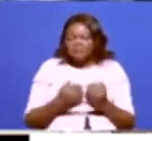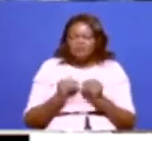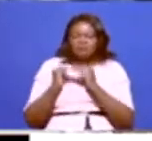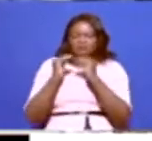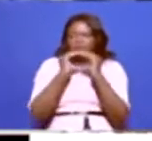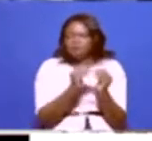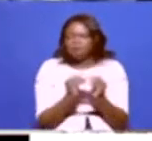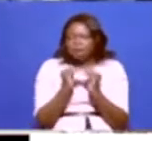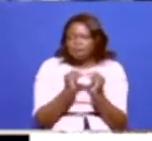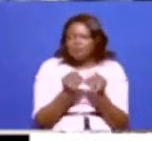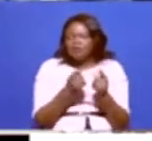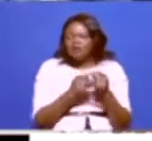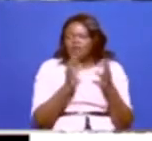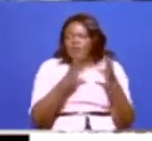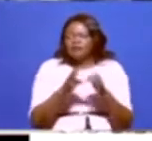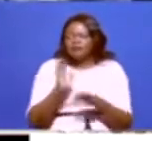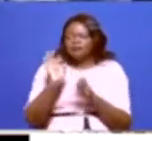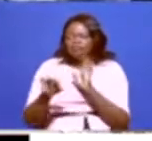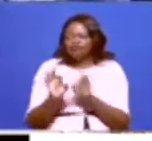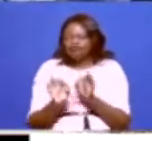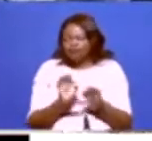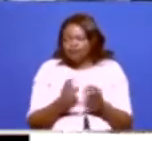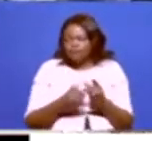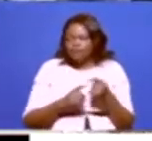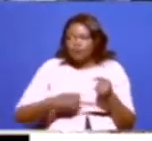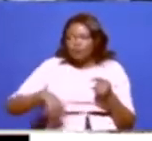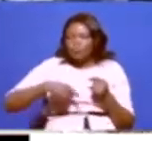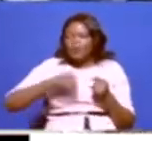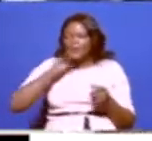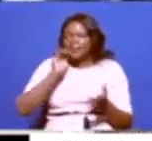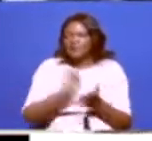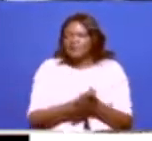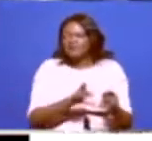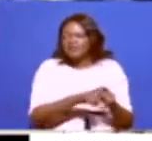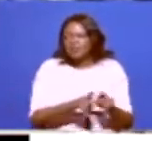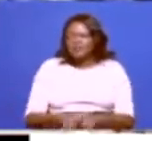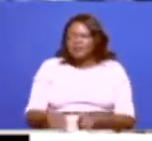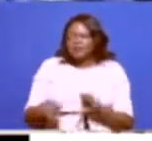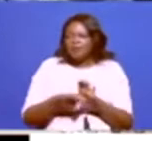party primaries. Na sisi tunaamini kama wanachama